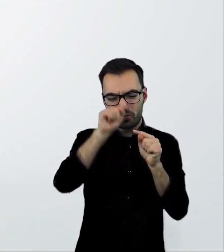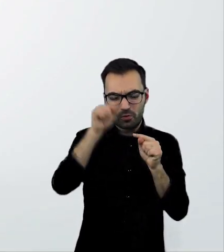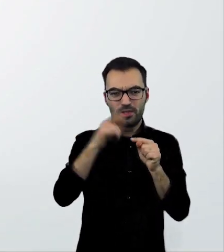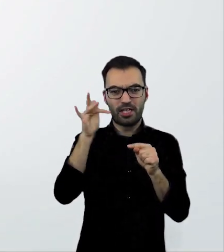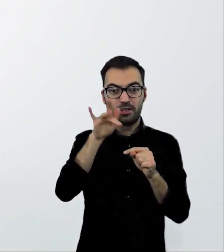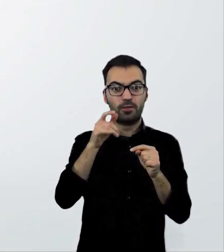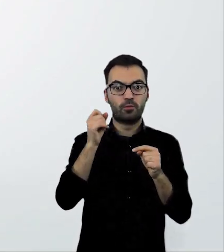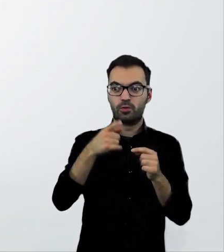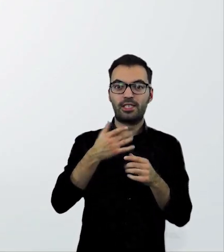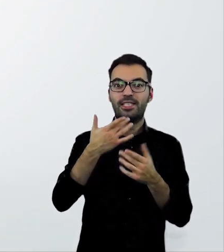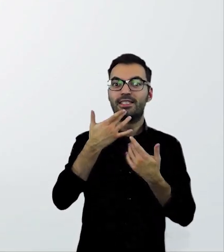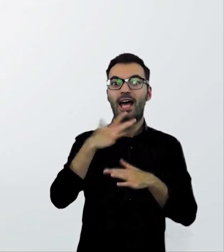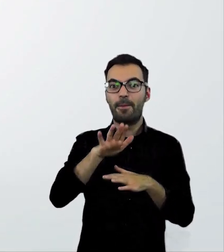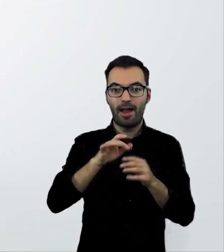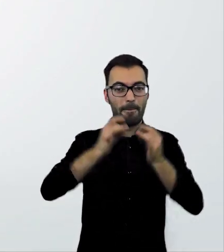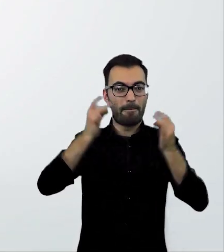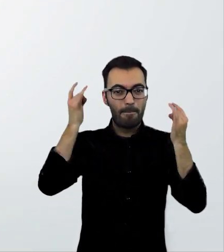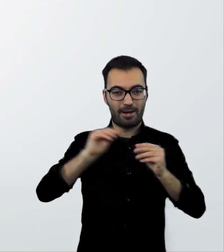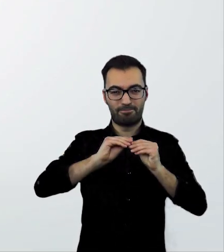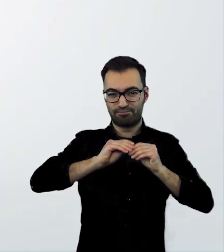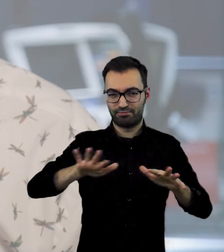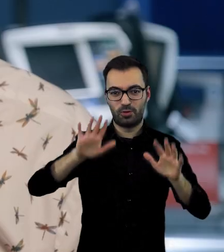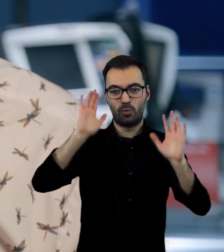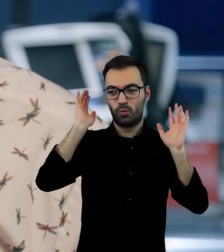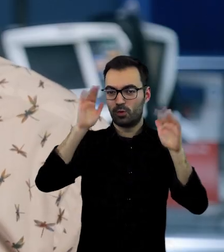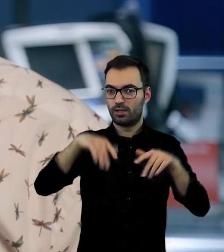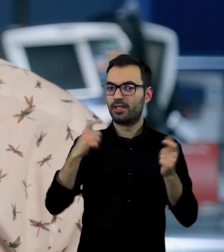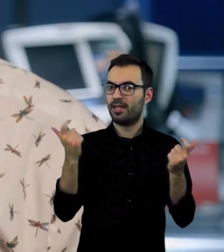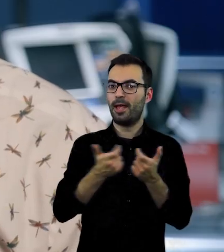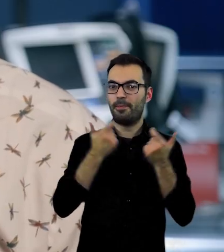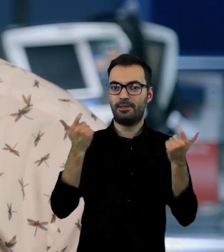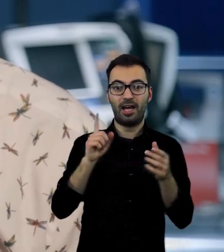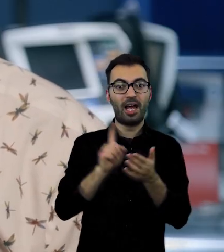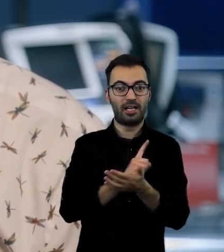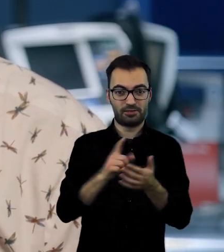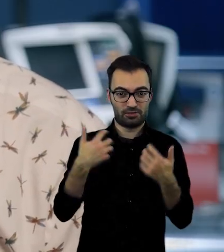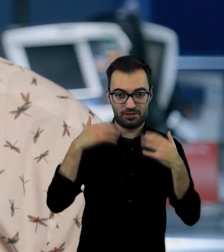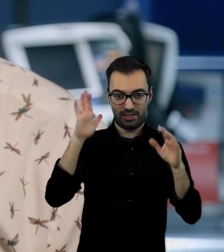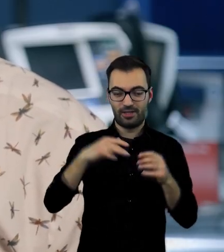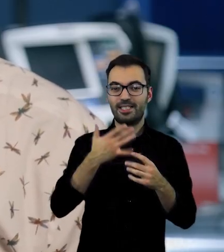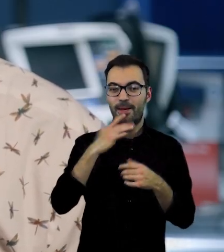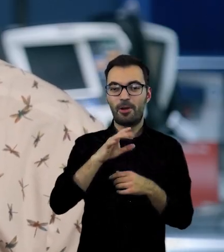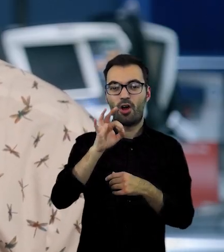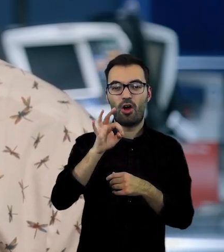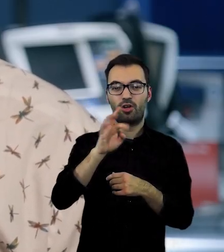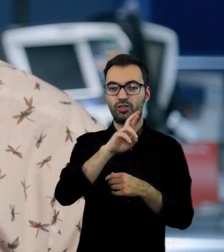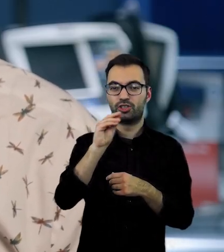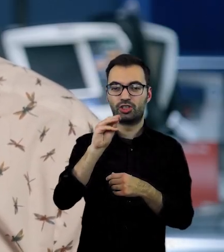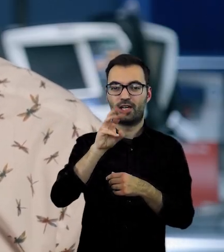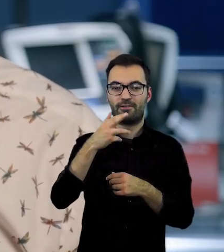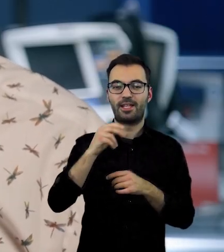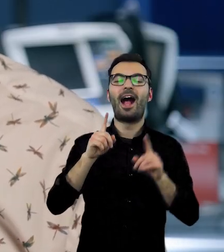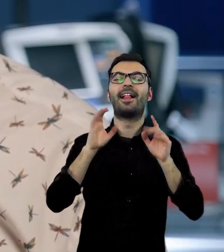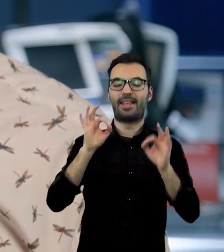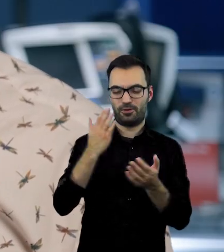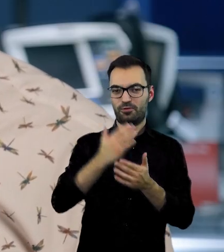niebezpieczny. Jeśli w wyrostku dojdzie do stanu zapalnego i pęknięcia, zaczyna się groźne dla życia zapalenie otrzewnej.